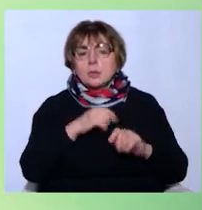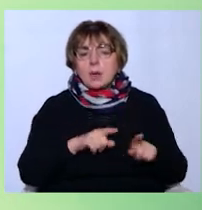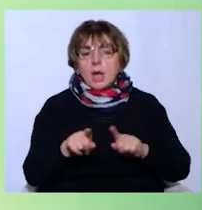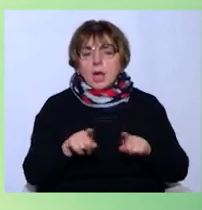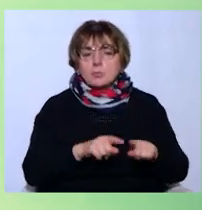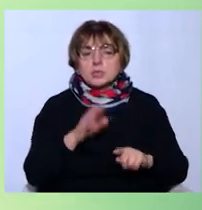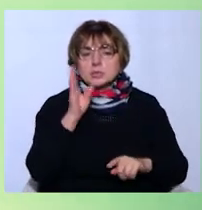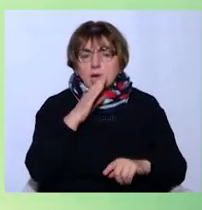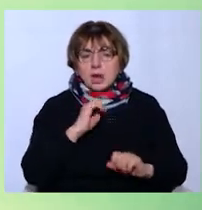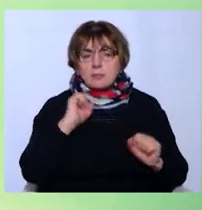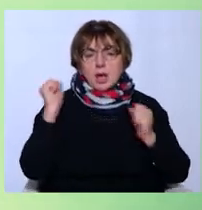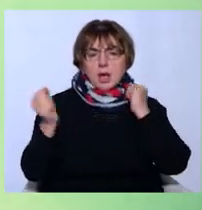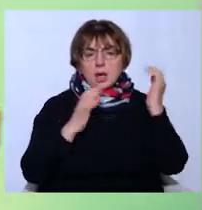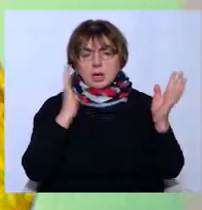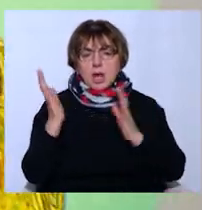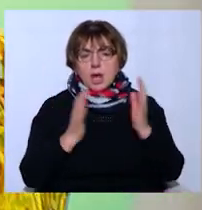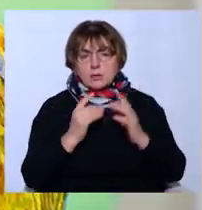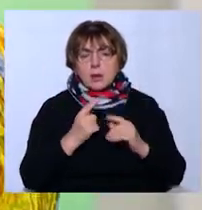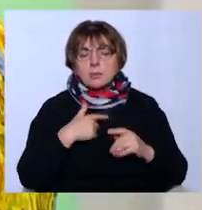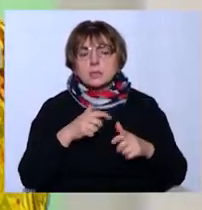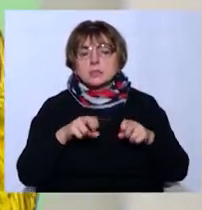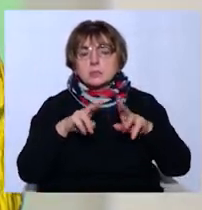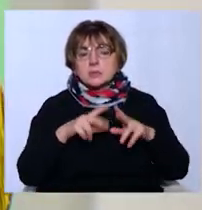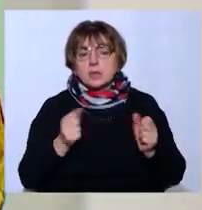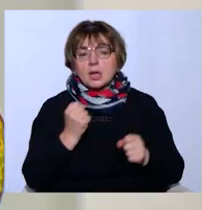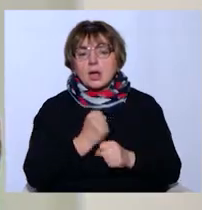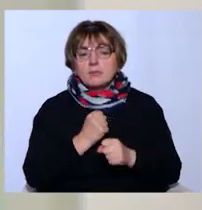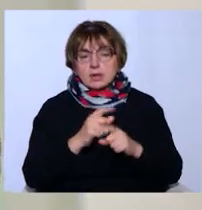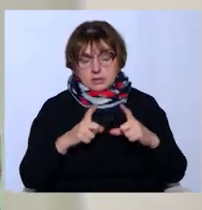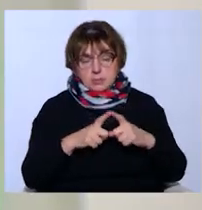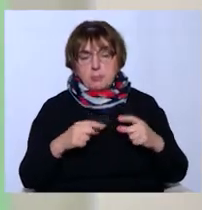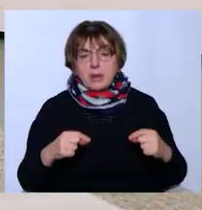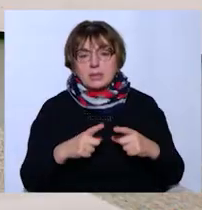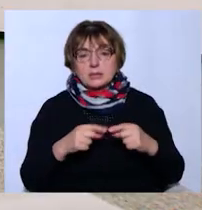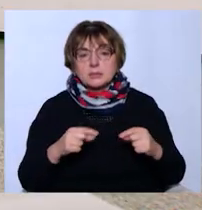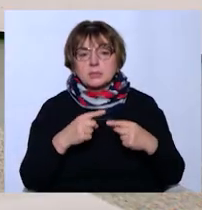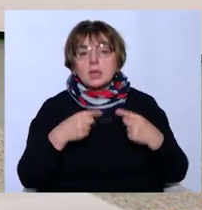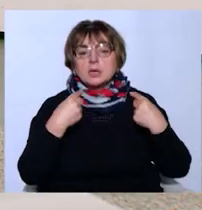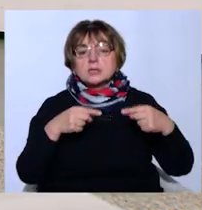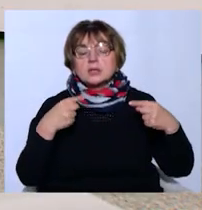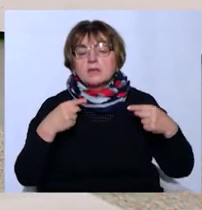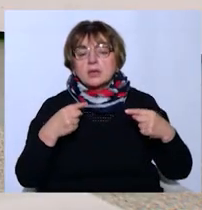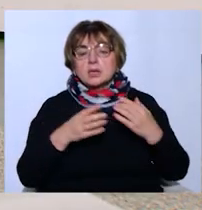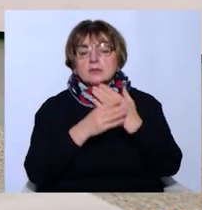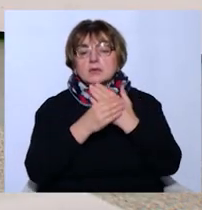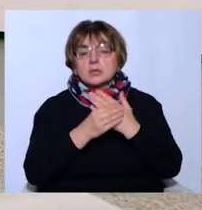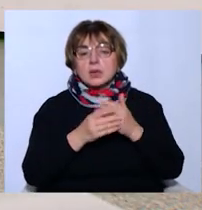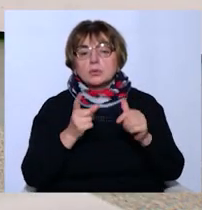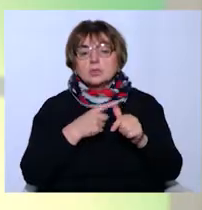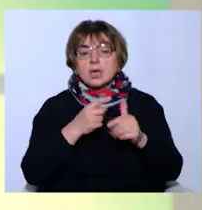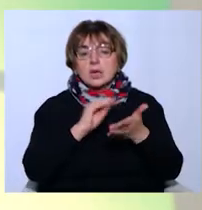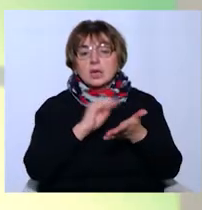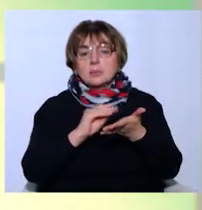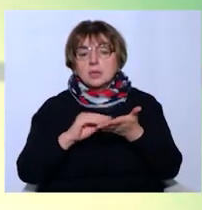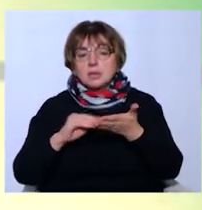ქარმა. მე თქვენთვის მოვამზადე ბარათები სადაც სხვადასხვა სხეული სახელწოდებაა დაწერილი. ამავე